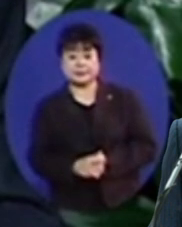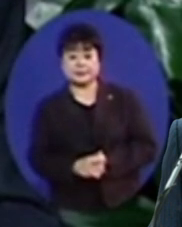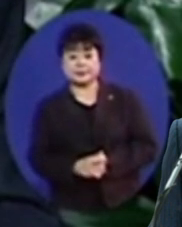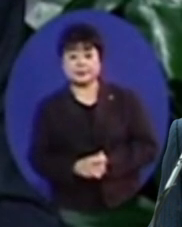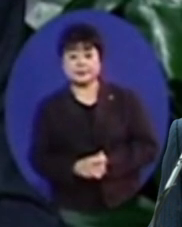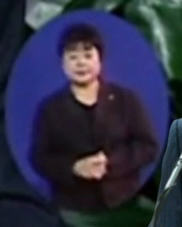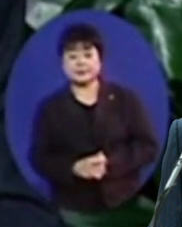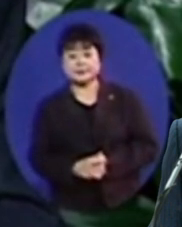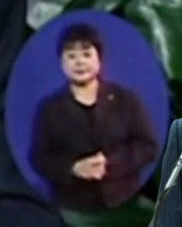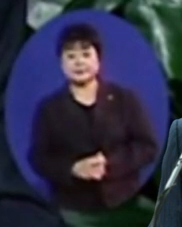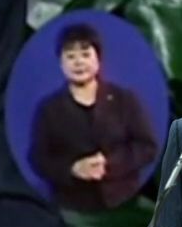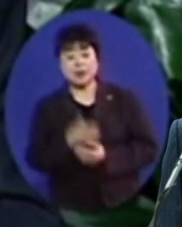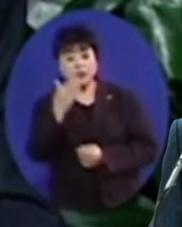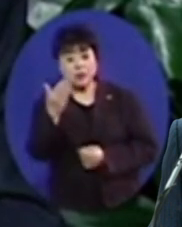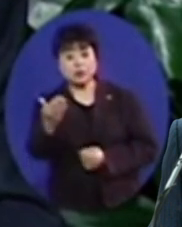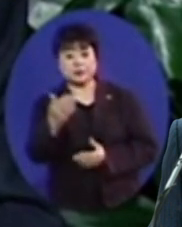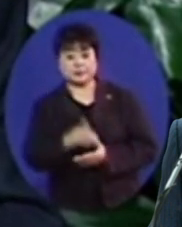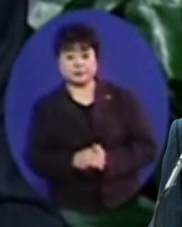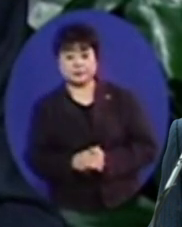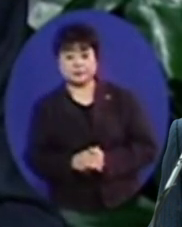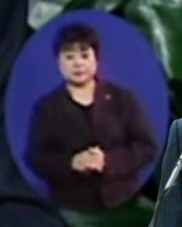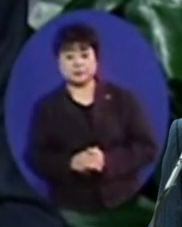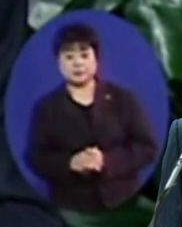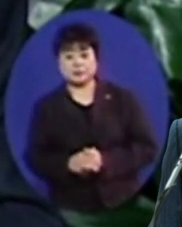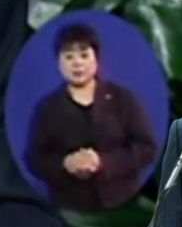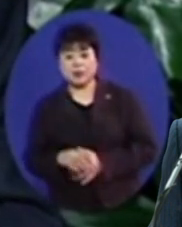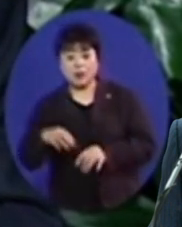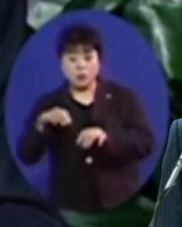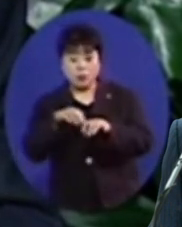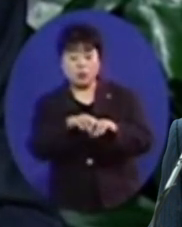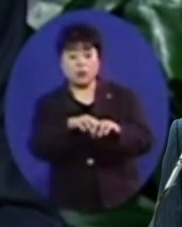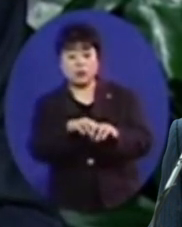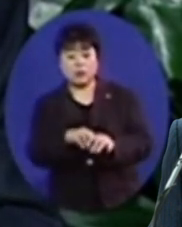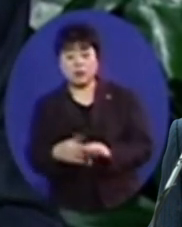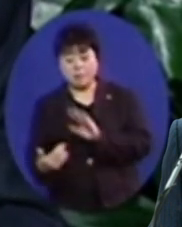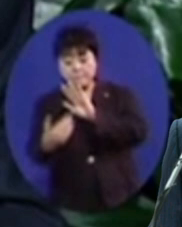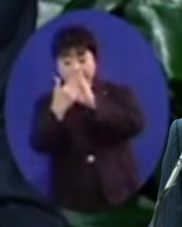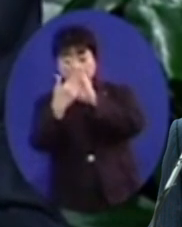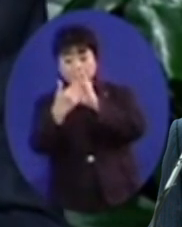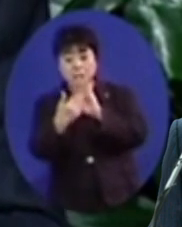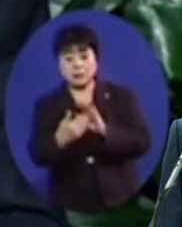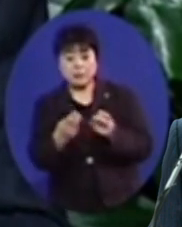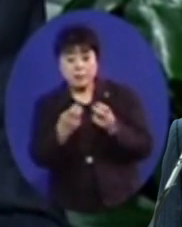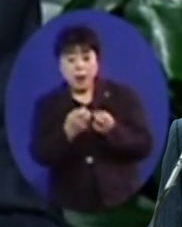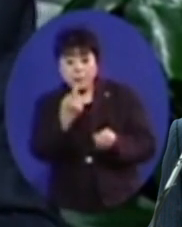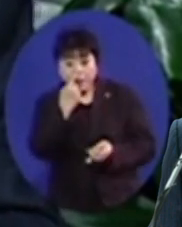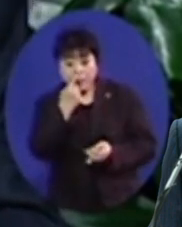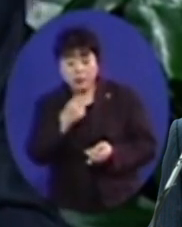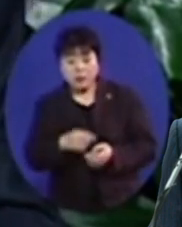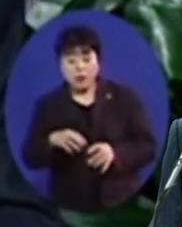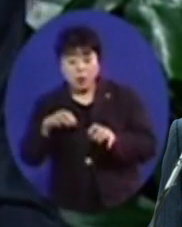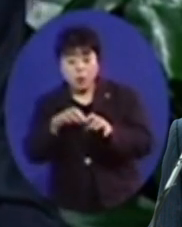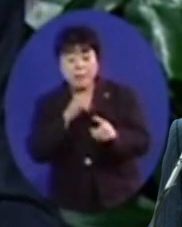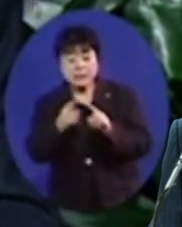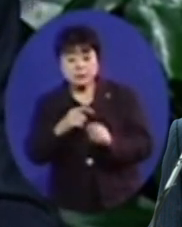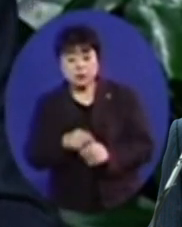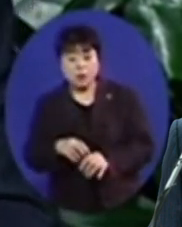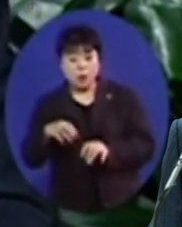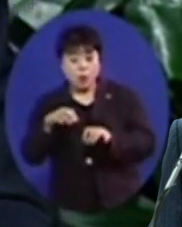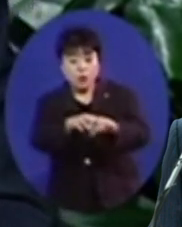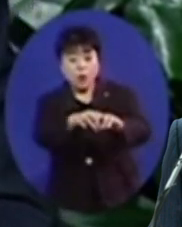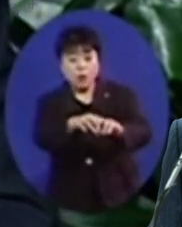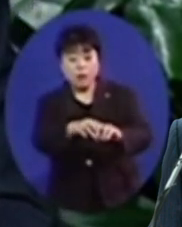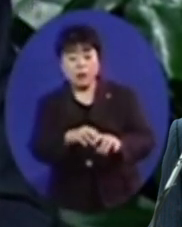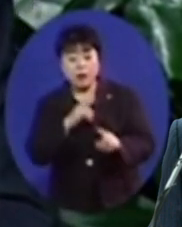것입니다. 여러분은 여러분 공격할 알아야 하고 방해할지도 알아야 되는 것입니다. 공격도 하나님 말씀으로 공격하고 방어도